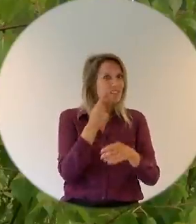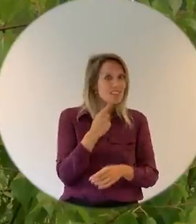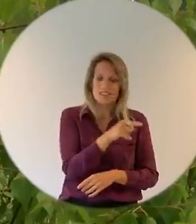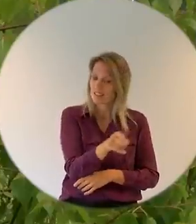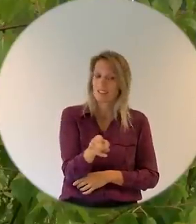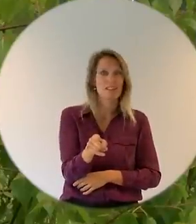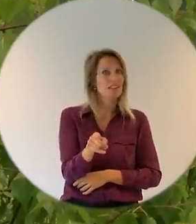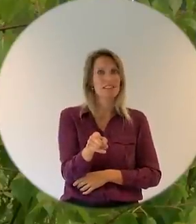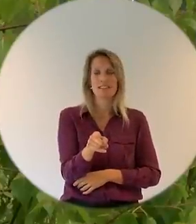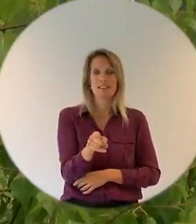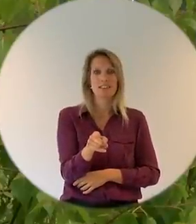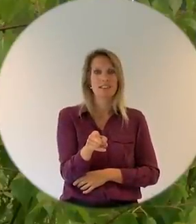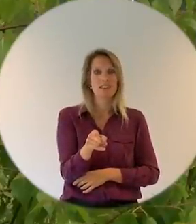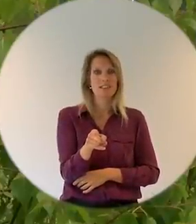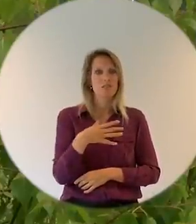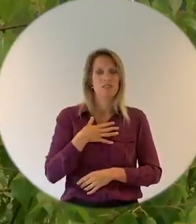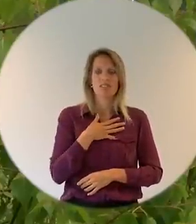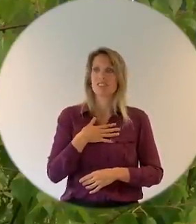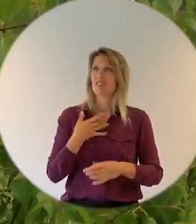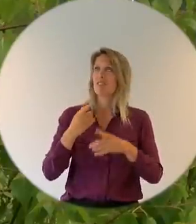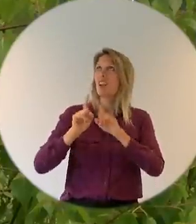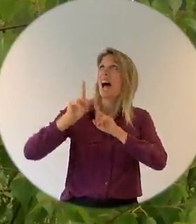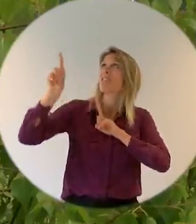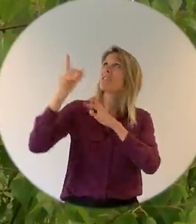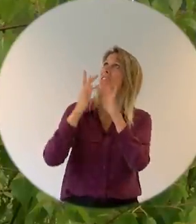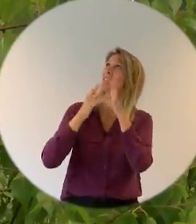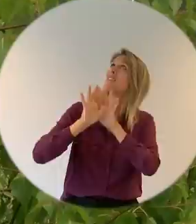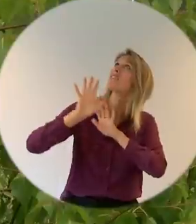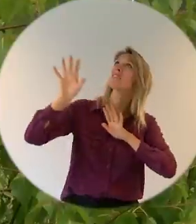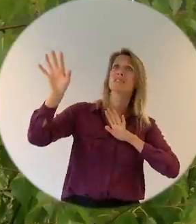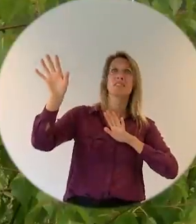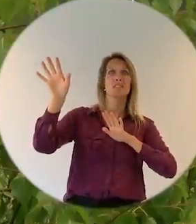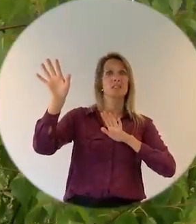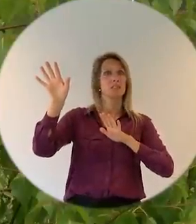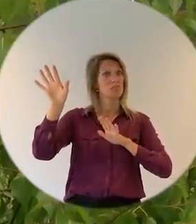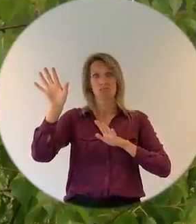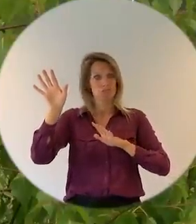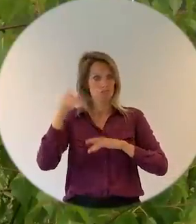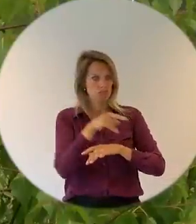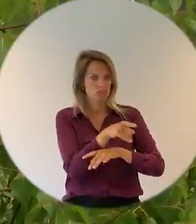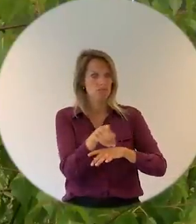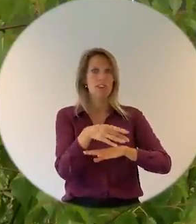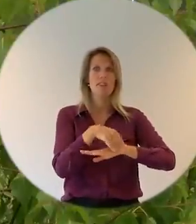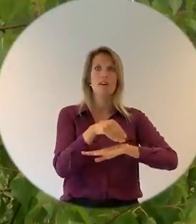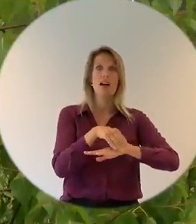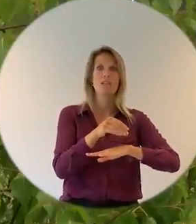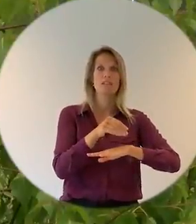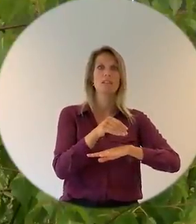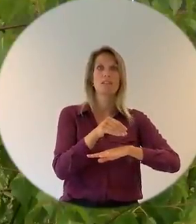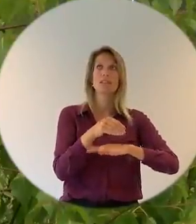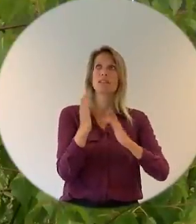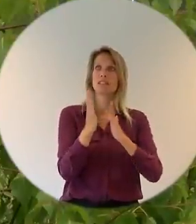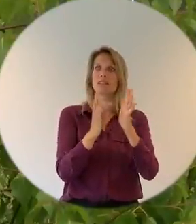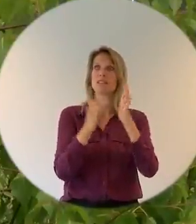niet verlaten van Jezus. Zij ervaren dat Jezus naar de hemel is